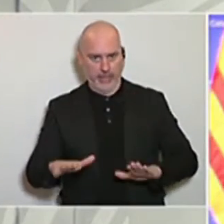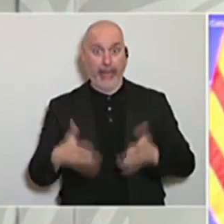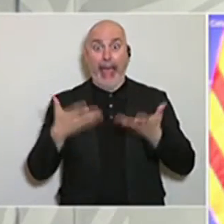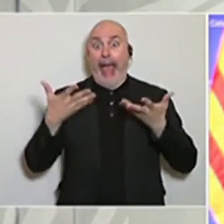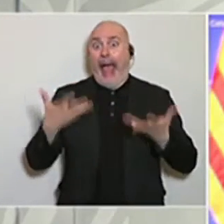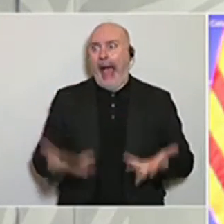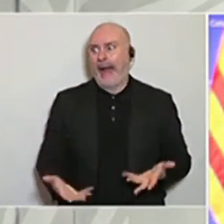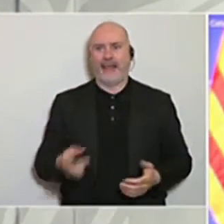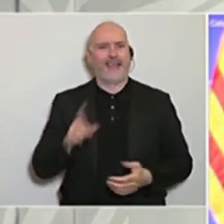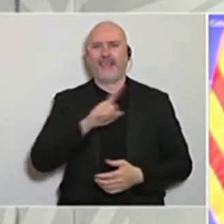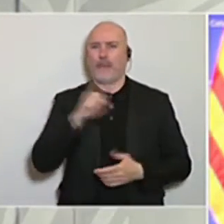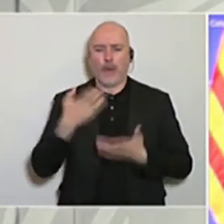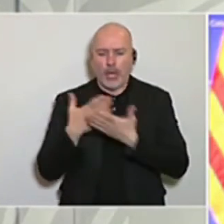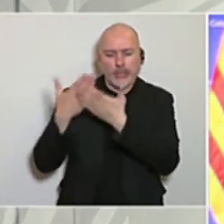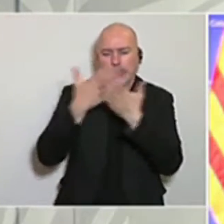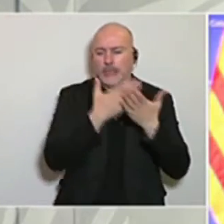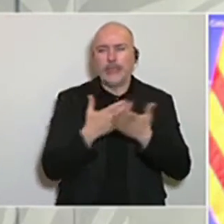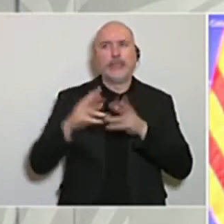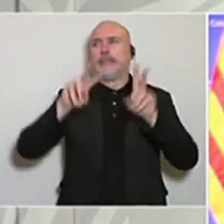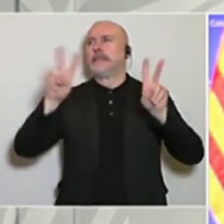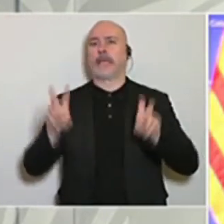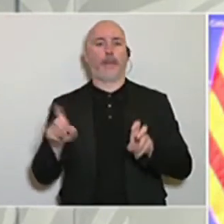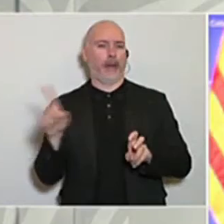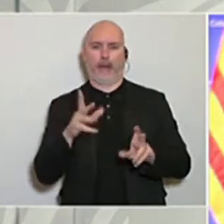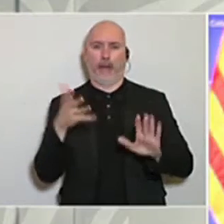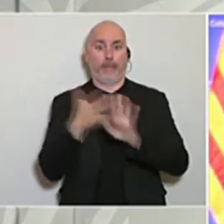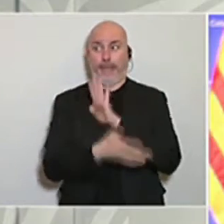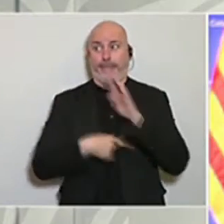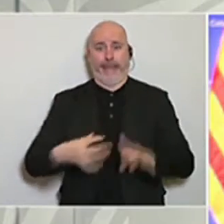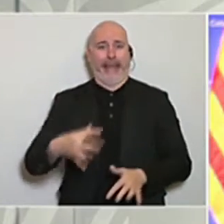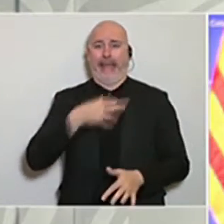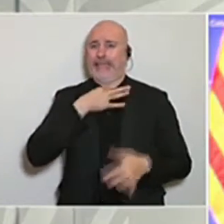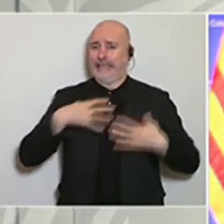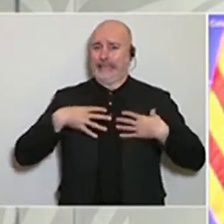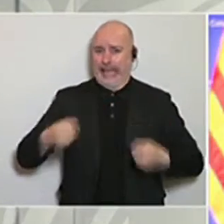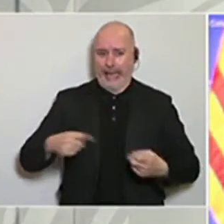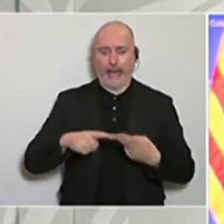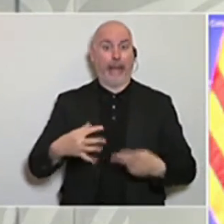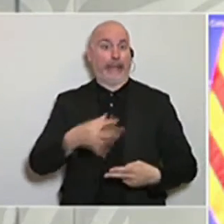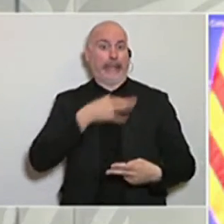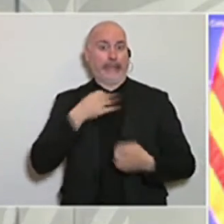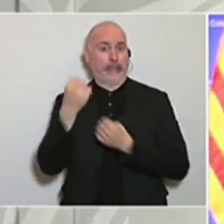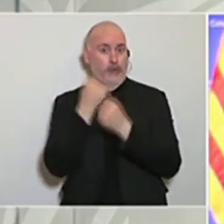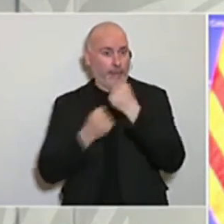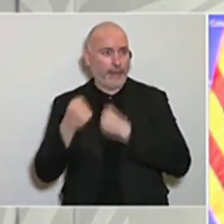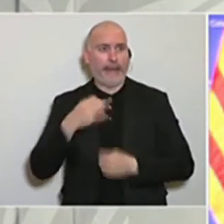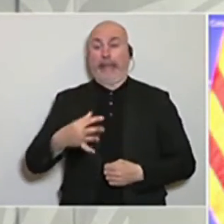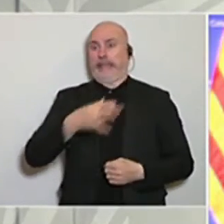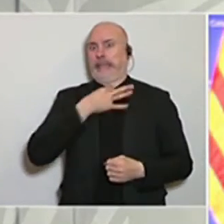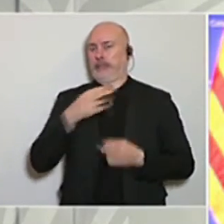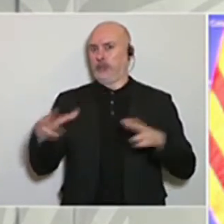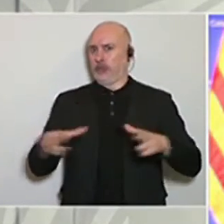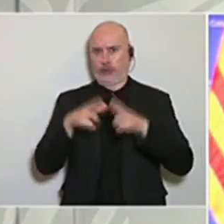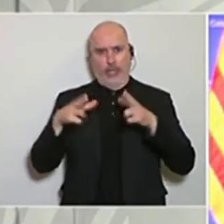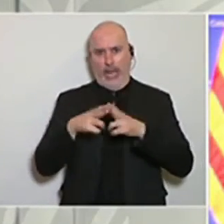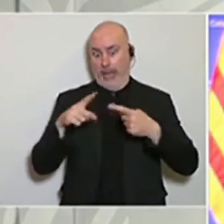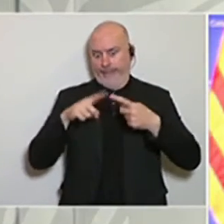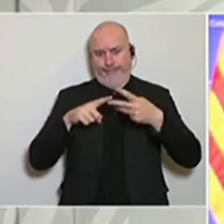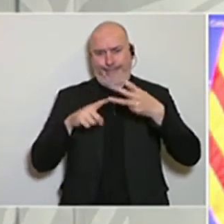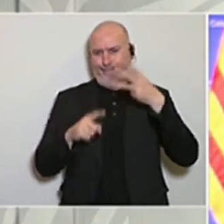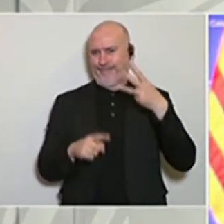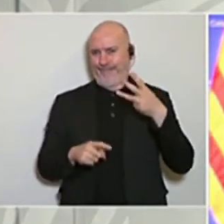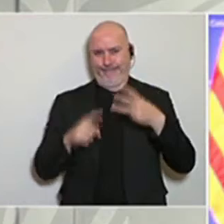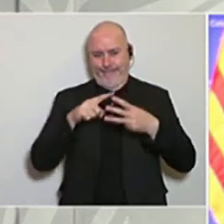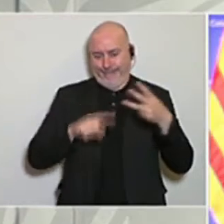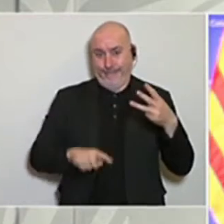abordant aquesta qüestió perquè estem afrontant una crisi sanitària, una crisi econòmica i una crisi social, i per tant, en aquests moments no sé